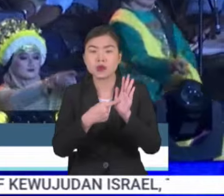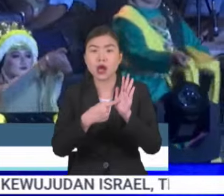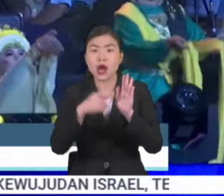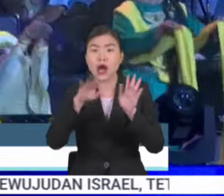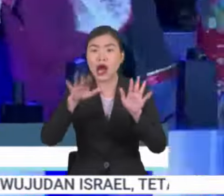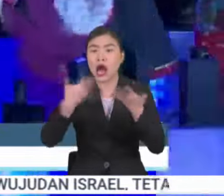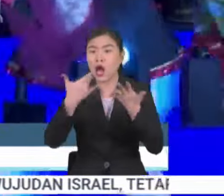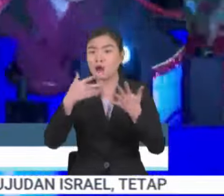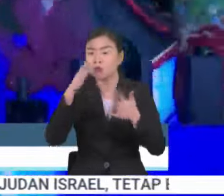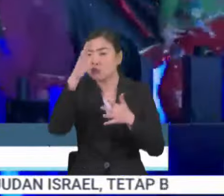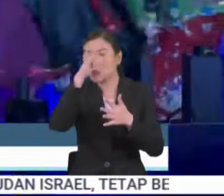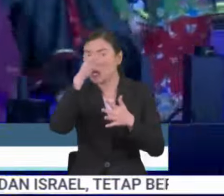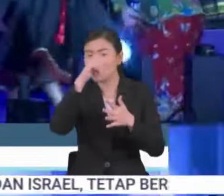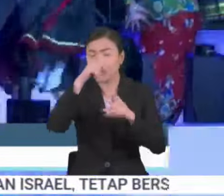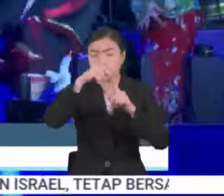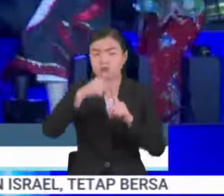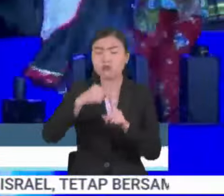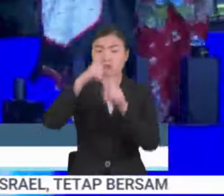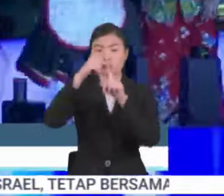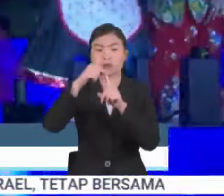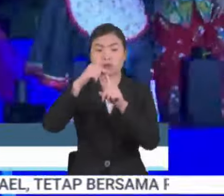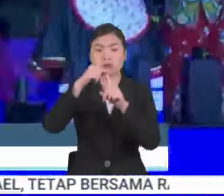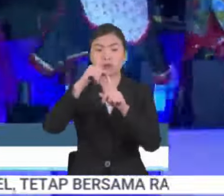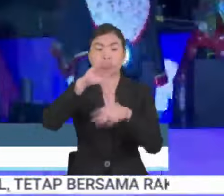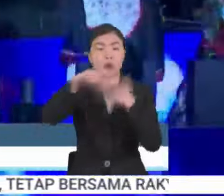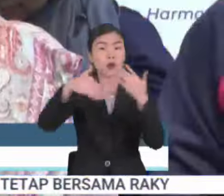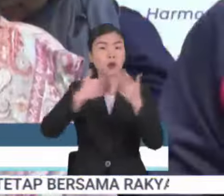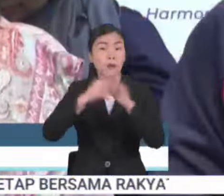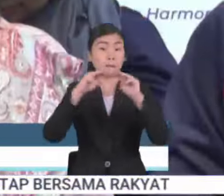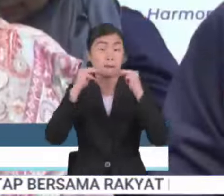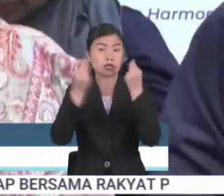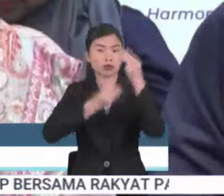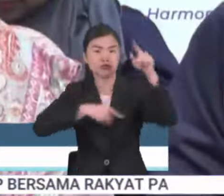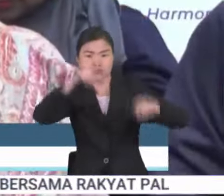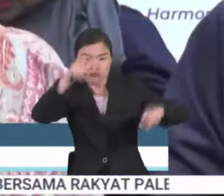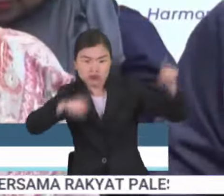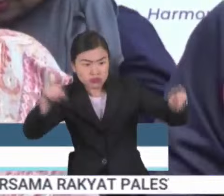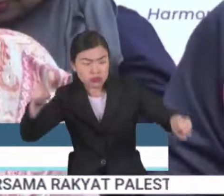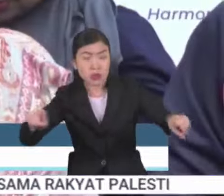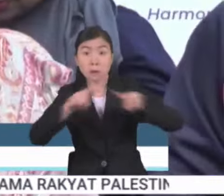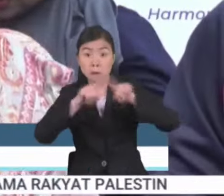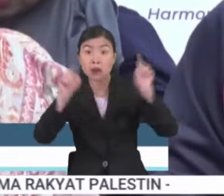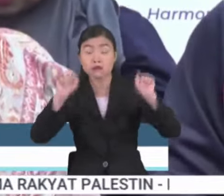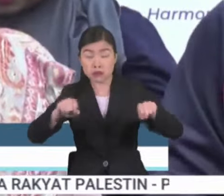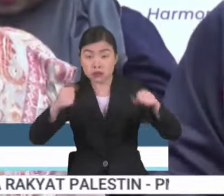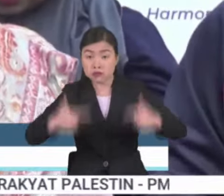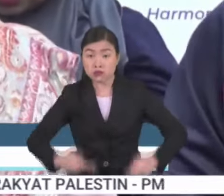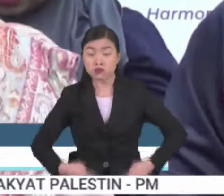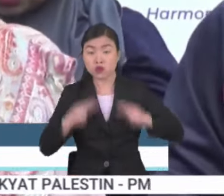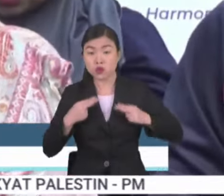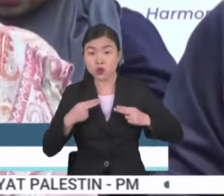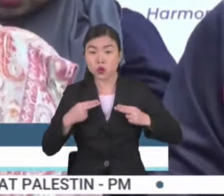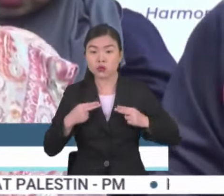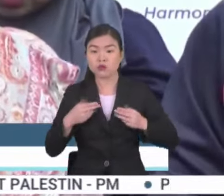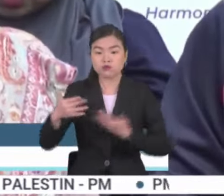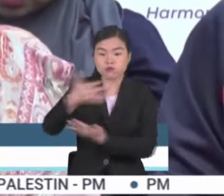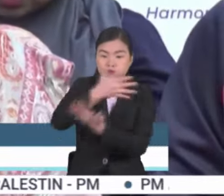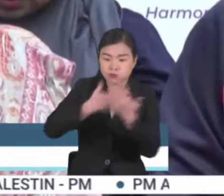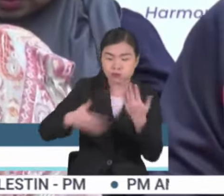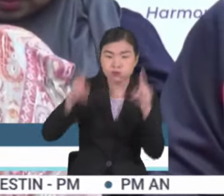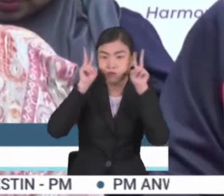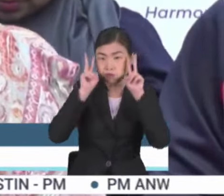keunikan negara kita di mana masyarakat majmuk-majmuk dapat hidup dalam suasana keharmonian walaupun